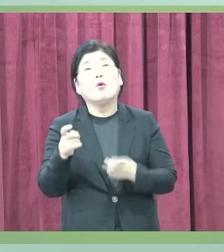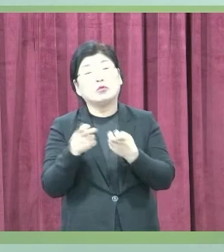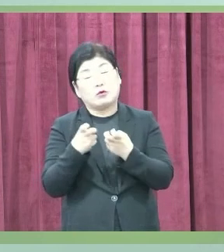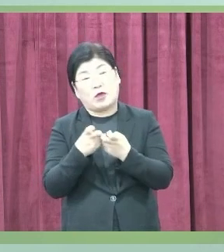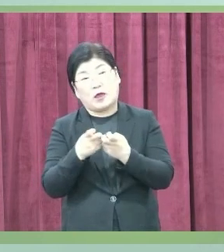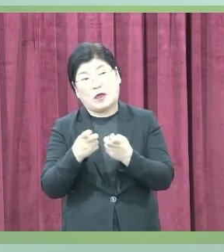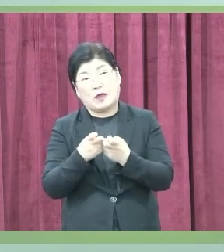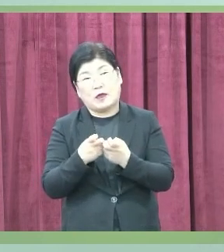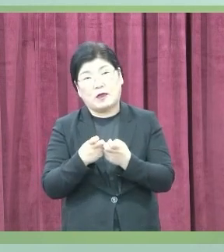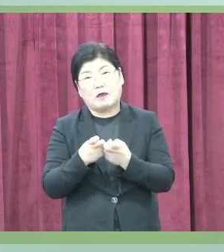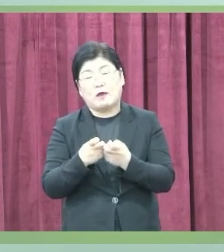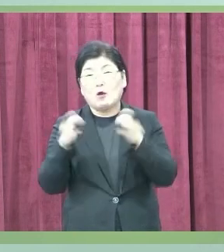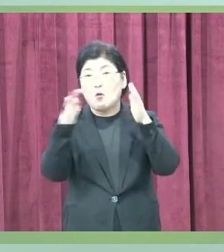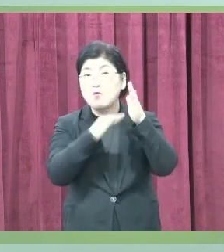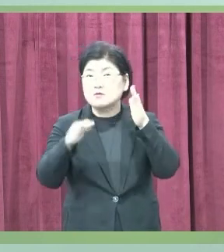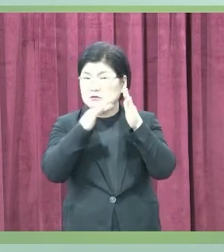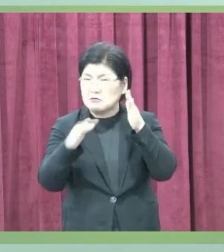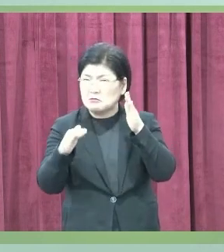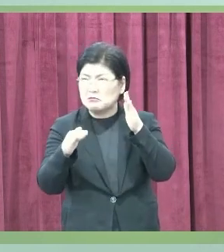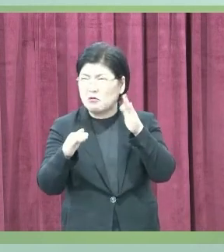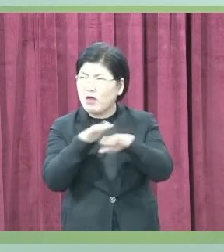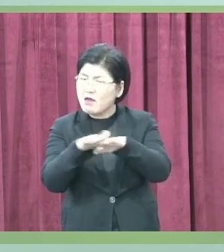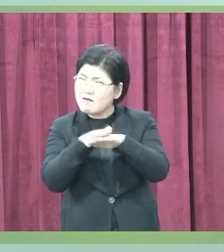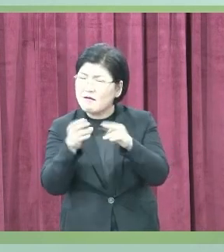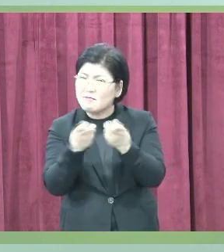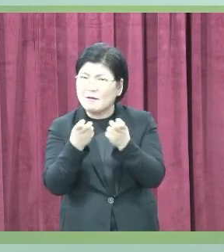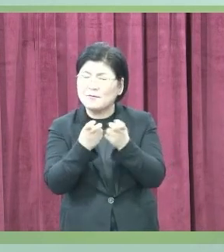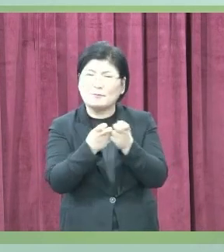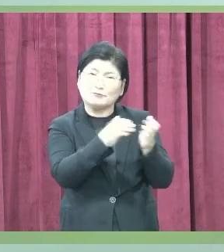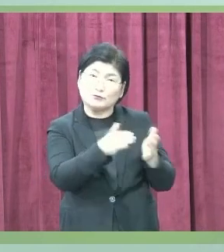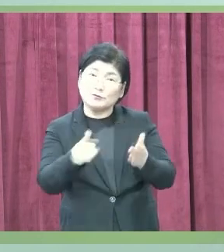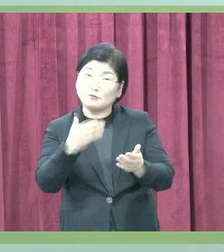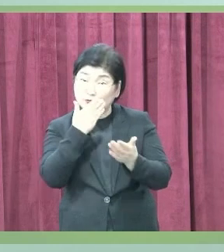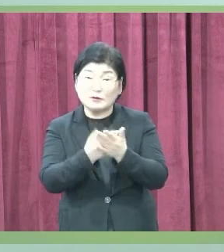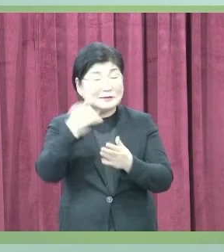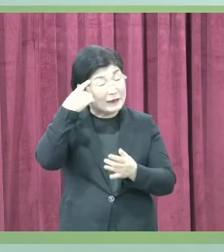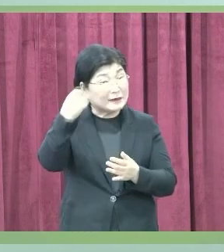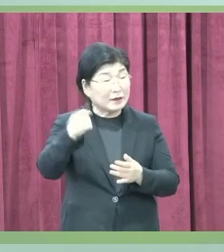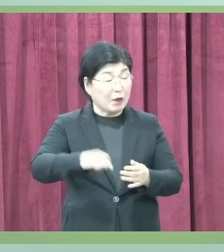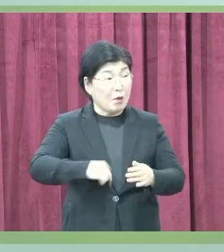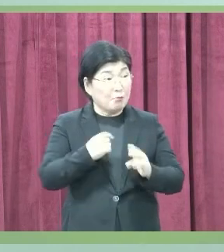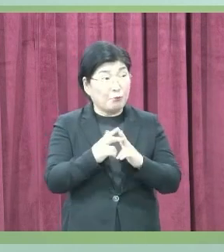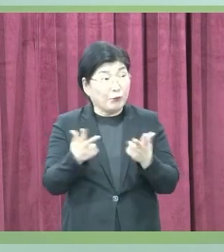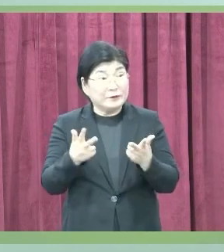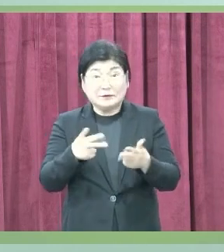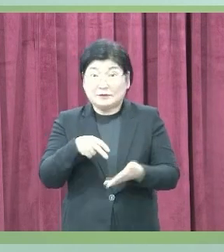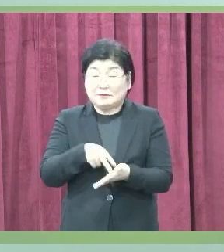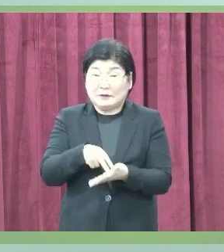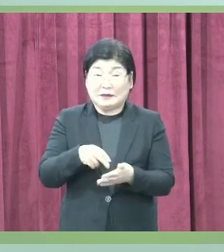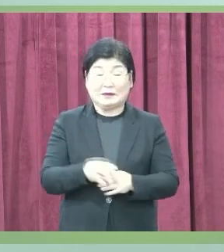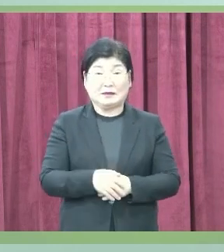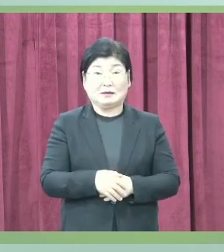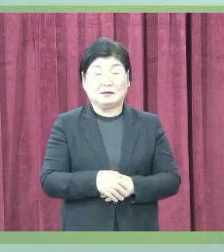거를 객관적으로 알아서 대처 방안을 마련하는 것이 중요하고요. 그리고 본인 스스로도